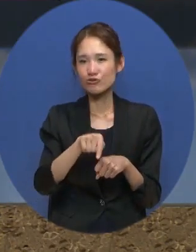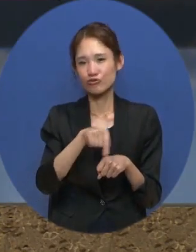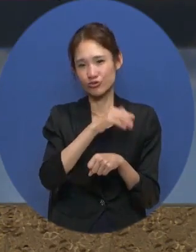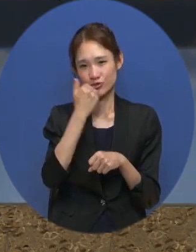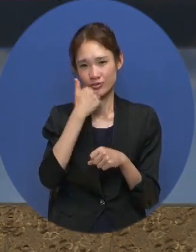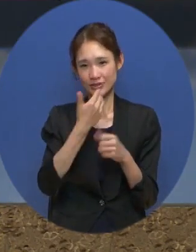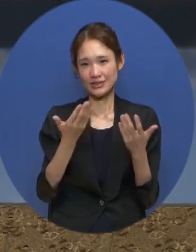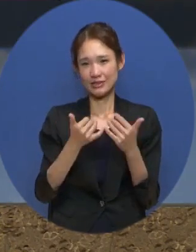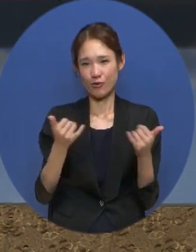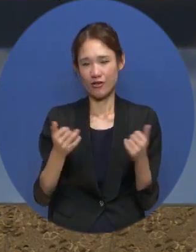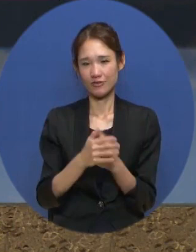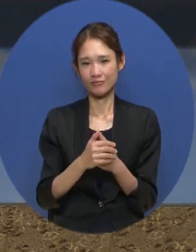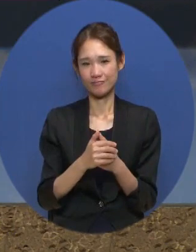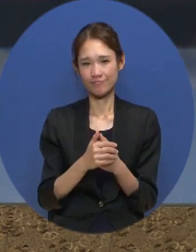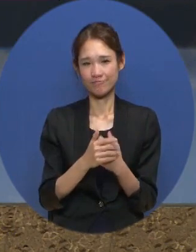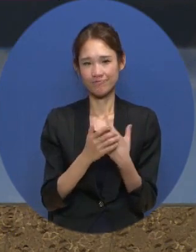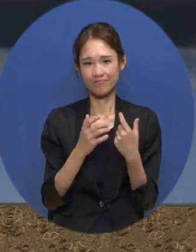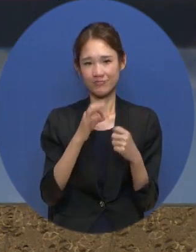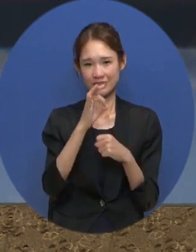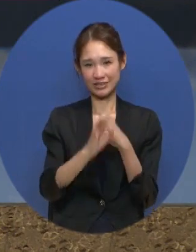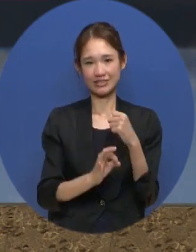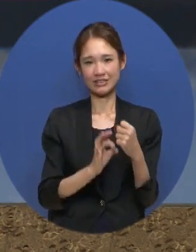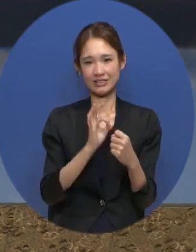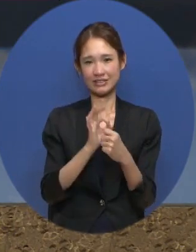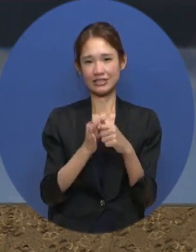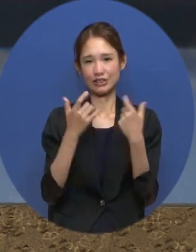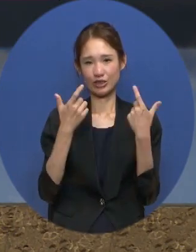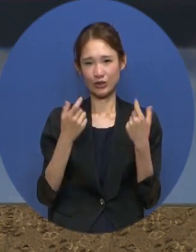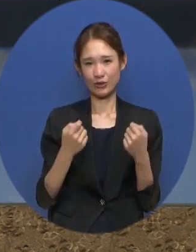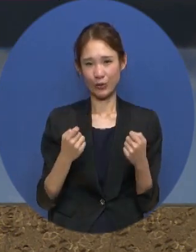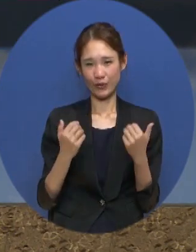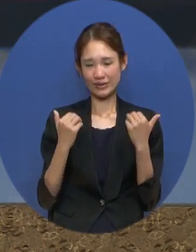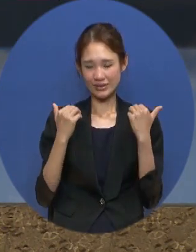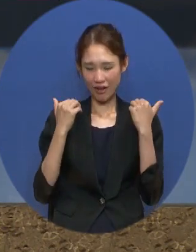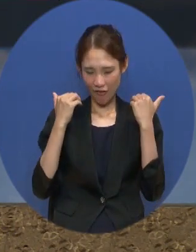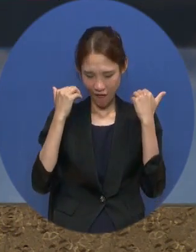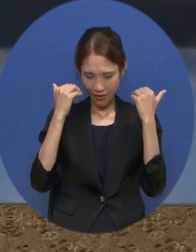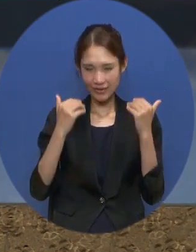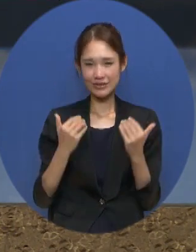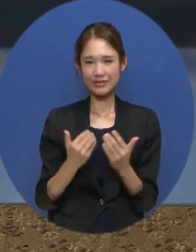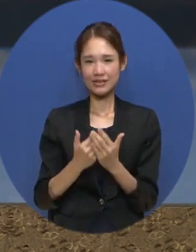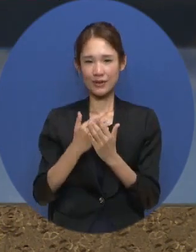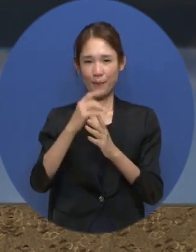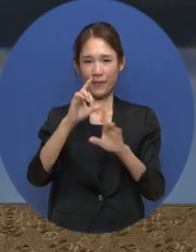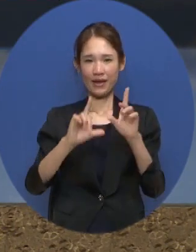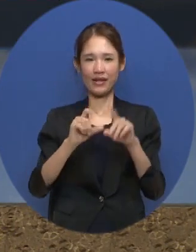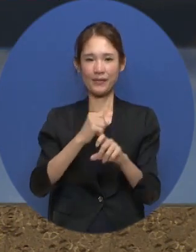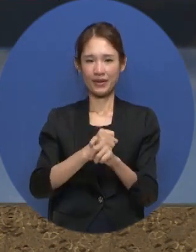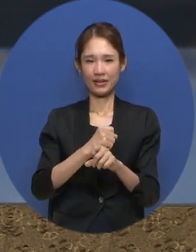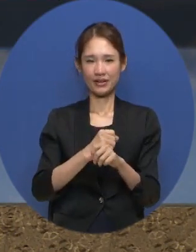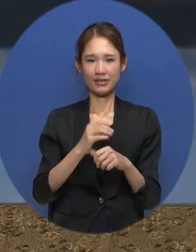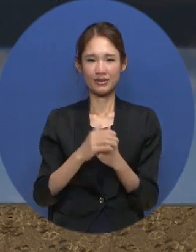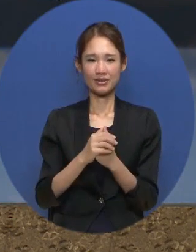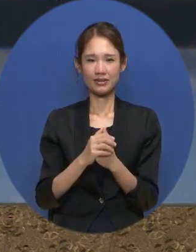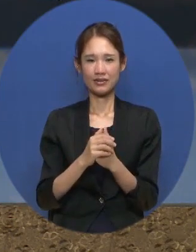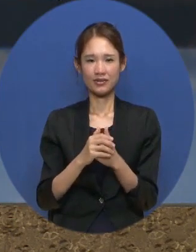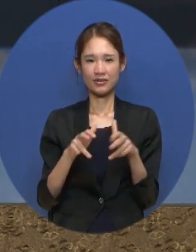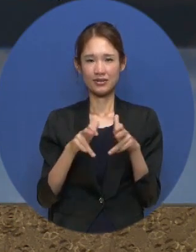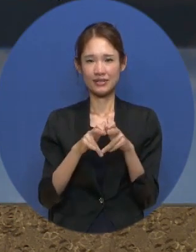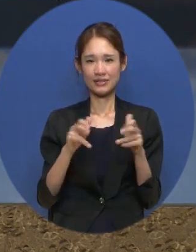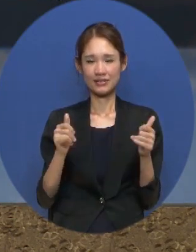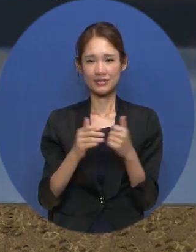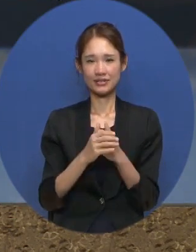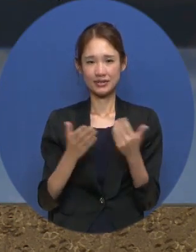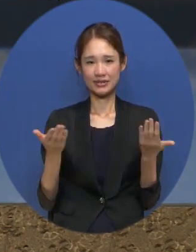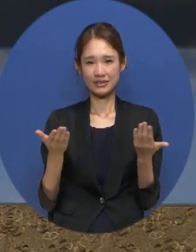생각하고요. 예. 그렇게 해서 지금 10년 이렇게 성장해 왔습니다. 예. 네. 그래서 그 사실